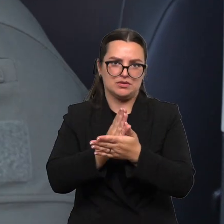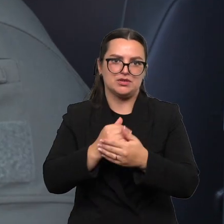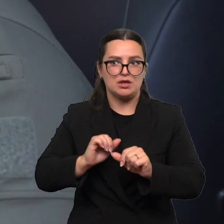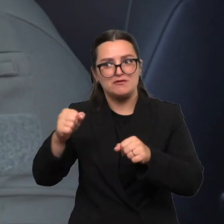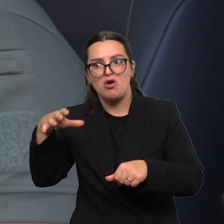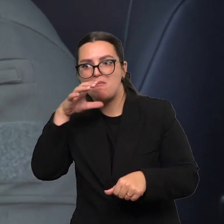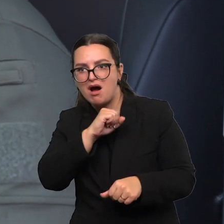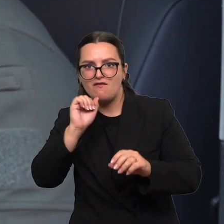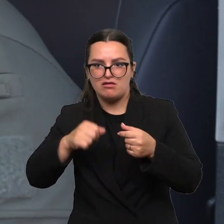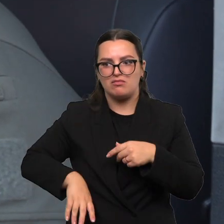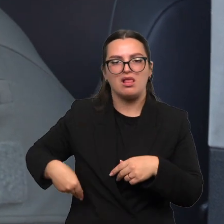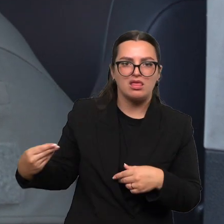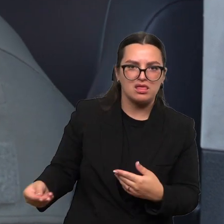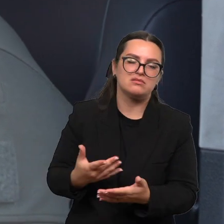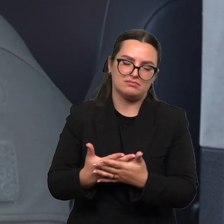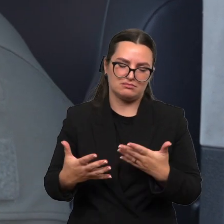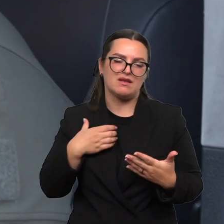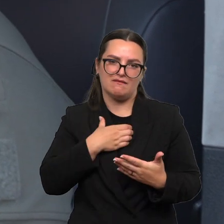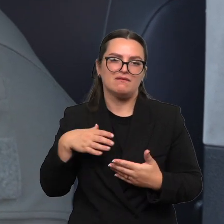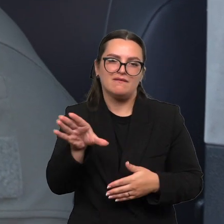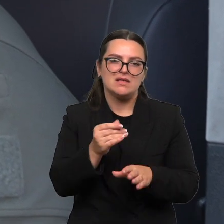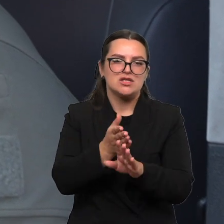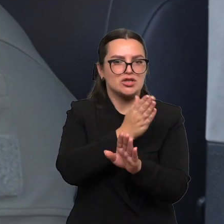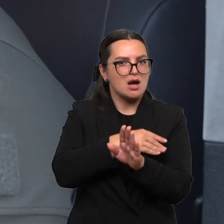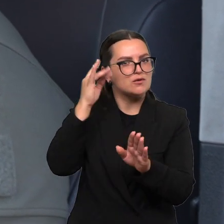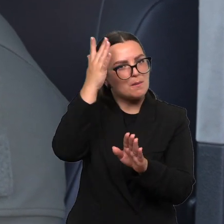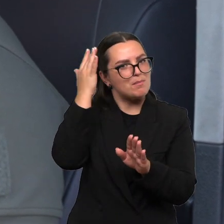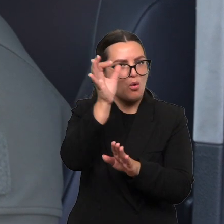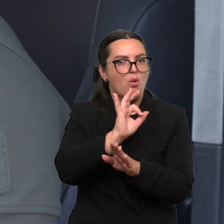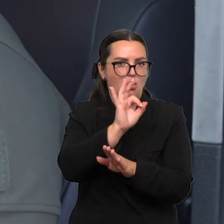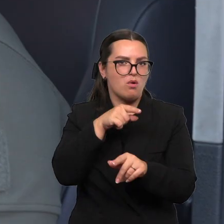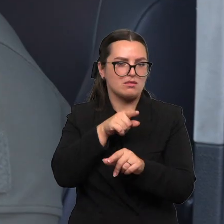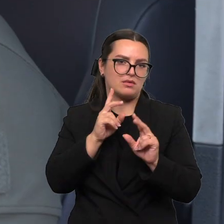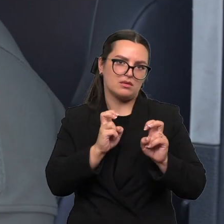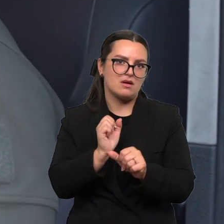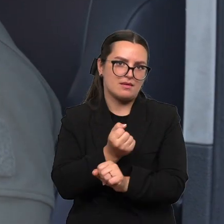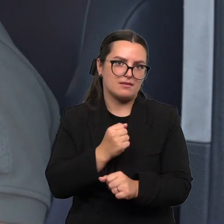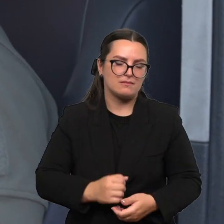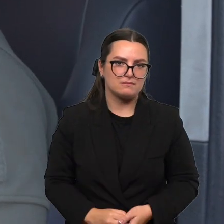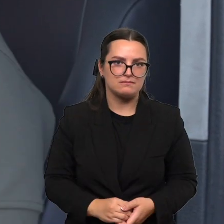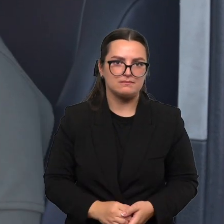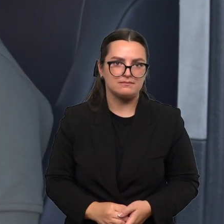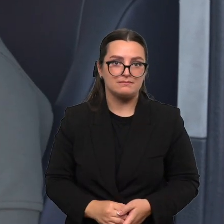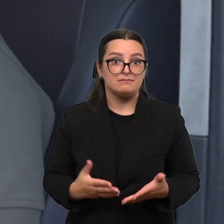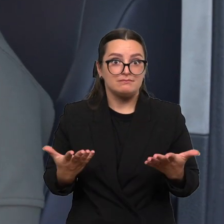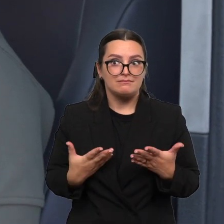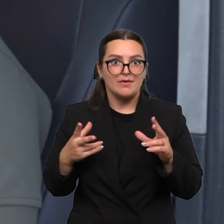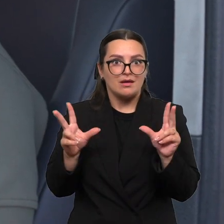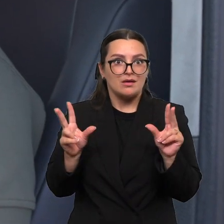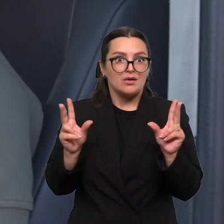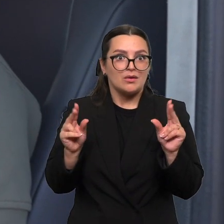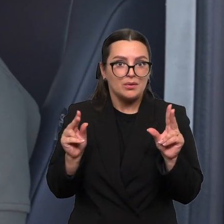Tai, sakyčiau, tas turėtų būti kiekvieno galvoje. Ir ką? Mes vėl